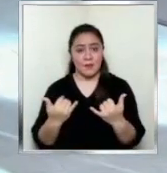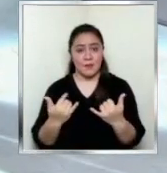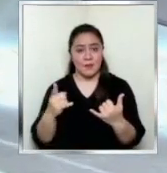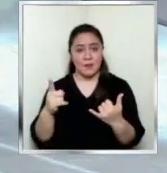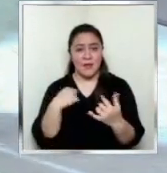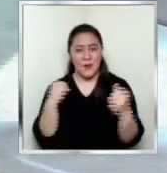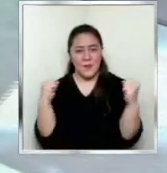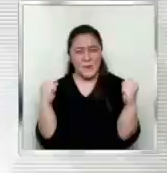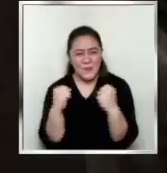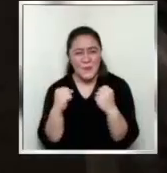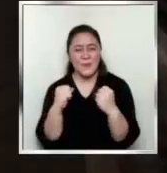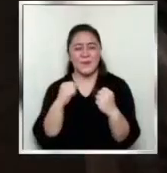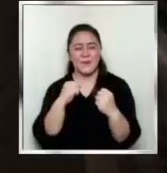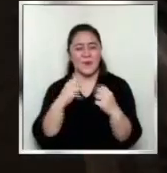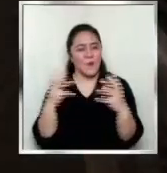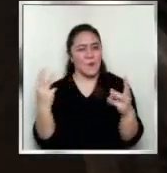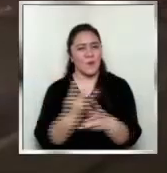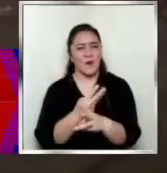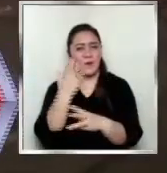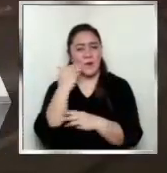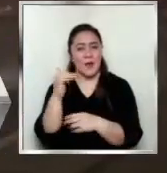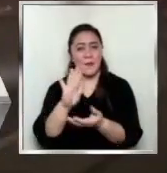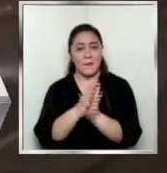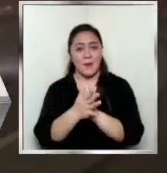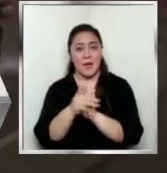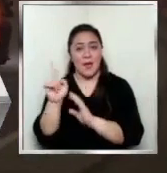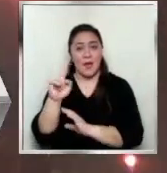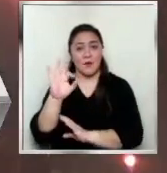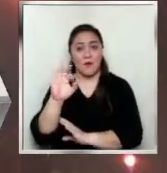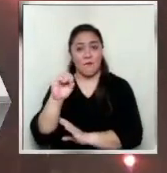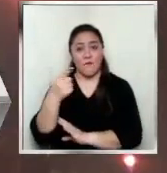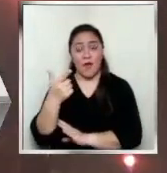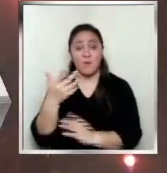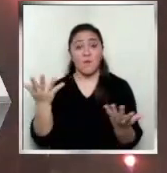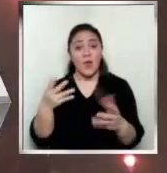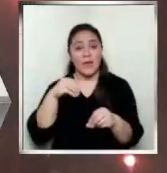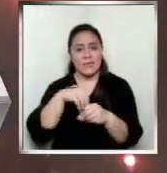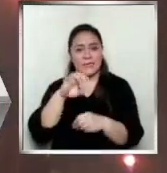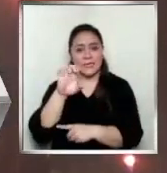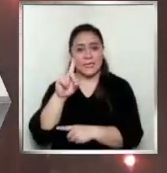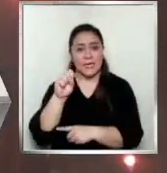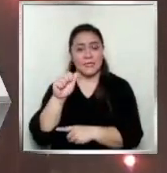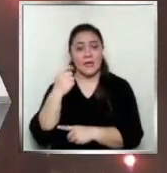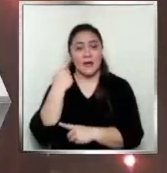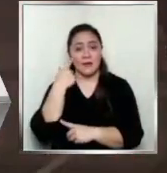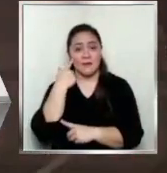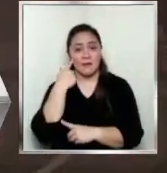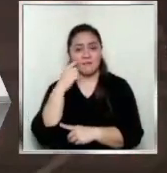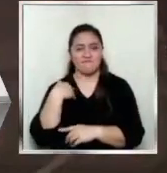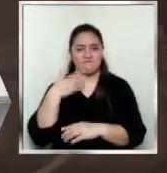Metro Manila. May namataan pang hamog o fog sa EDSA kanina pasado alas 3 ng madaling araw. Ayon sa